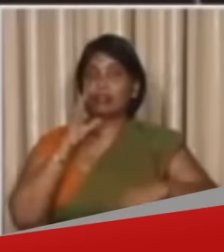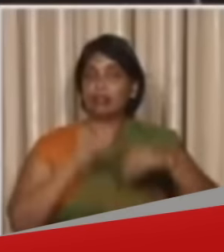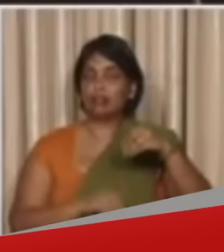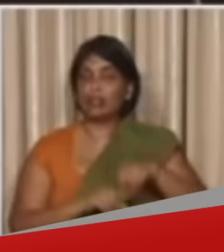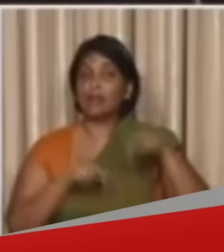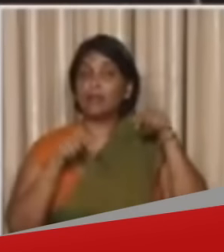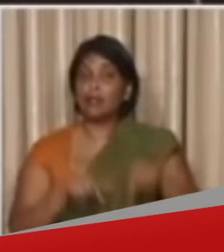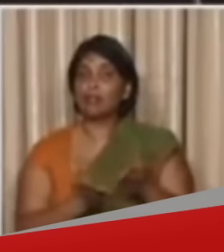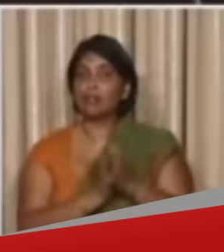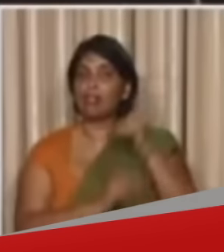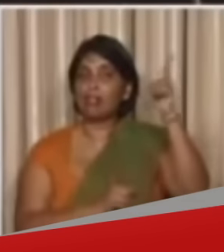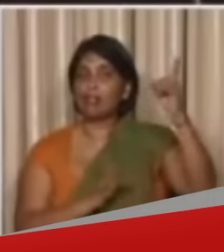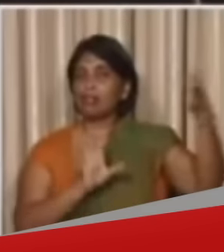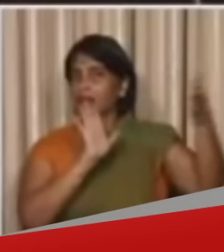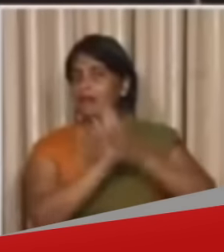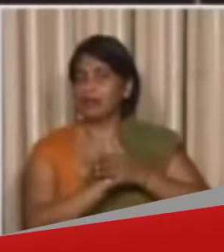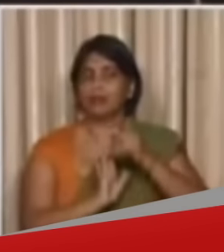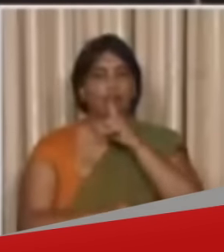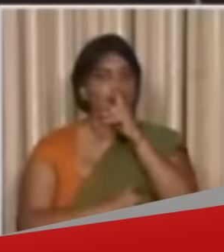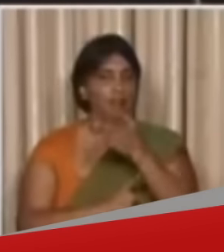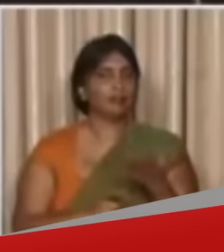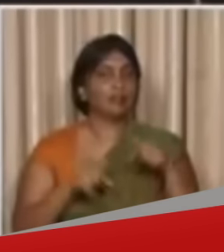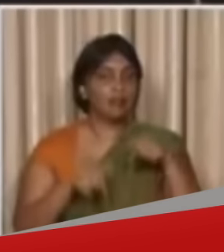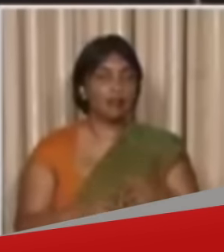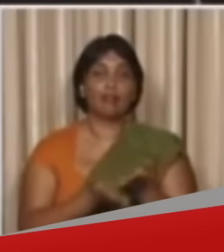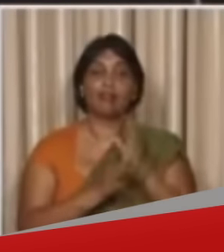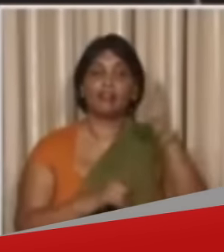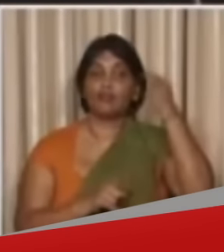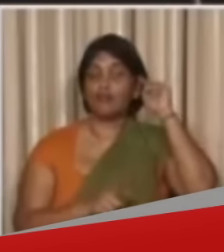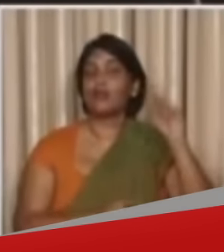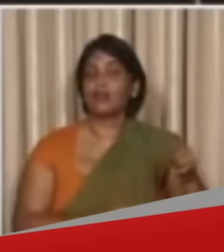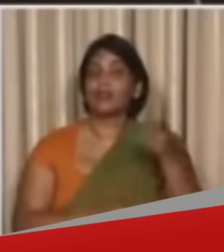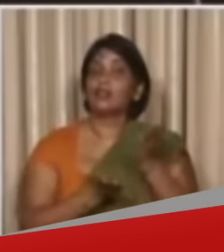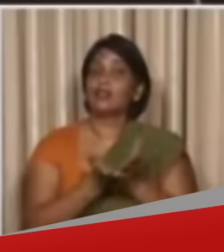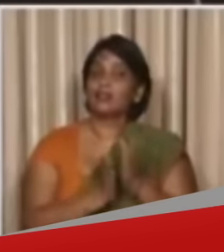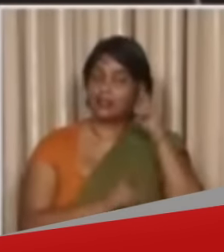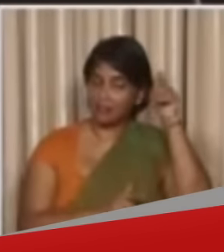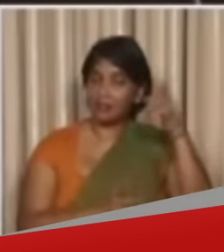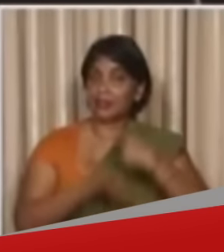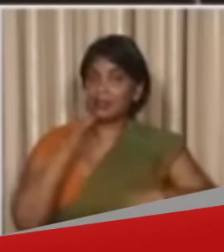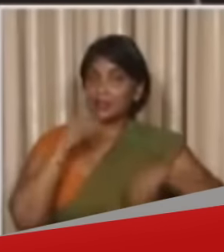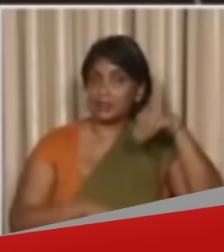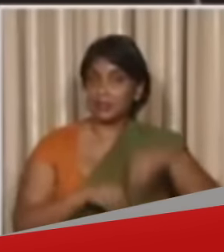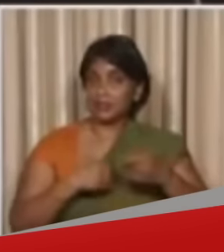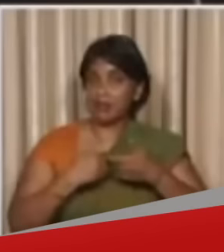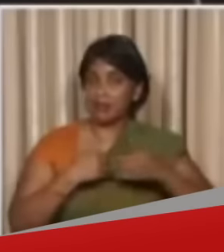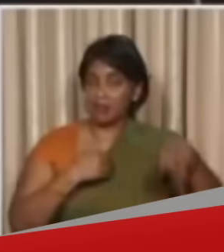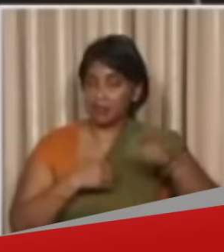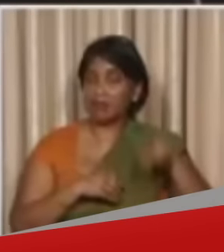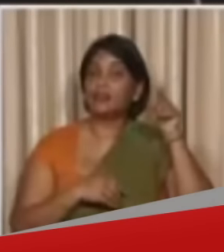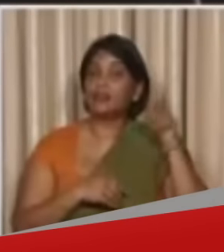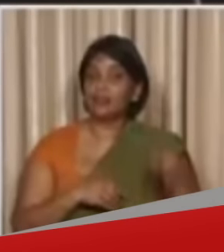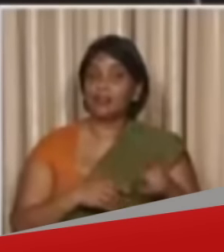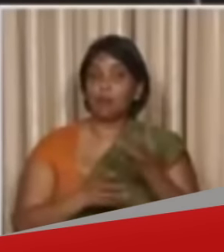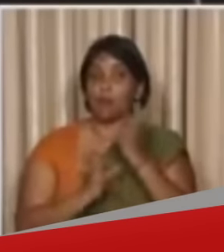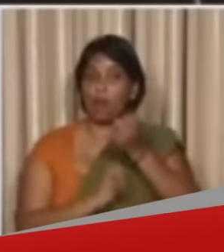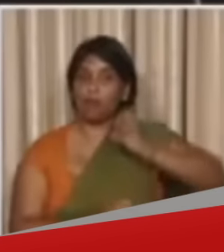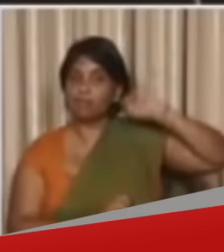අද ඉන්දියාවත් මේකට පටලව ගන්න හදනවා අද ඉන්දියාවත් පටලව ගන්න හදනවා මොකද ඉන්දියාවෙන් දැන් මහමැතිවරණයක් තියෙන වෙලාවක දැන් මේ බෝල